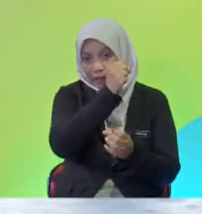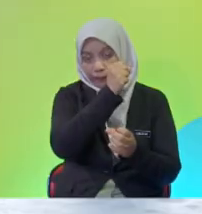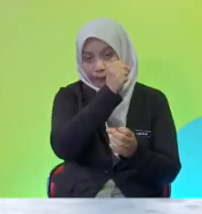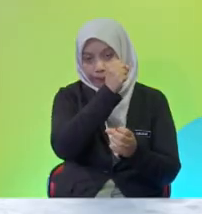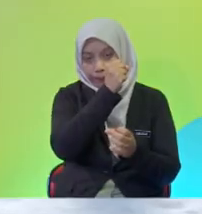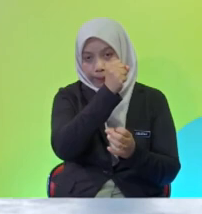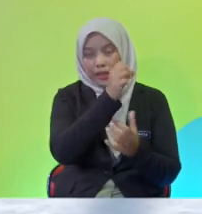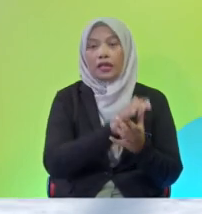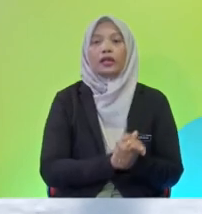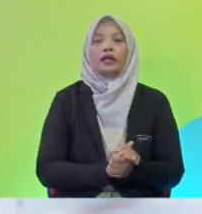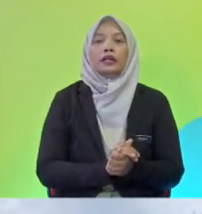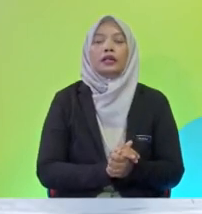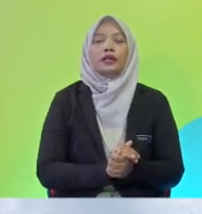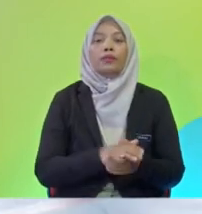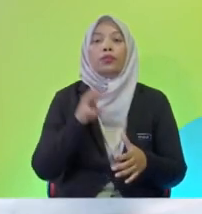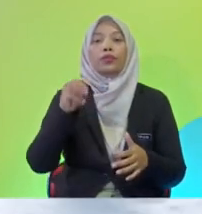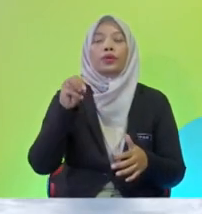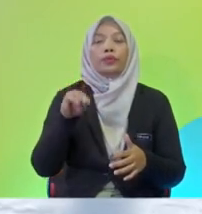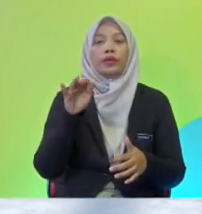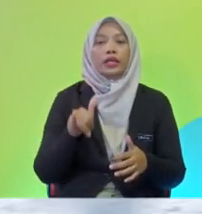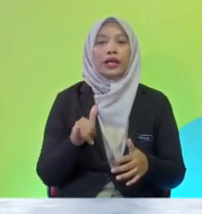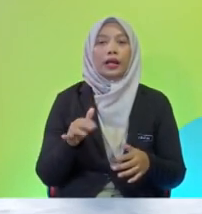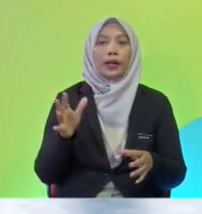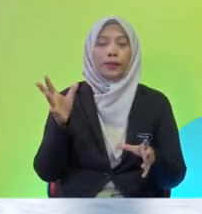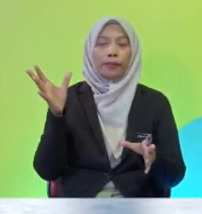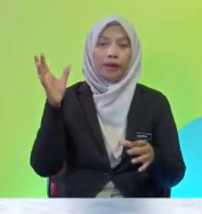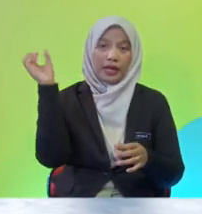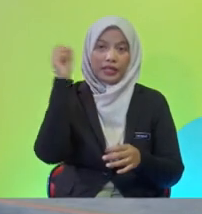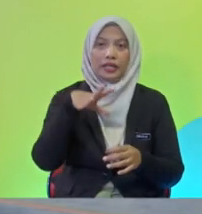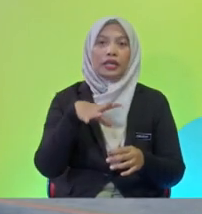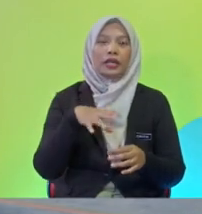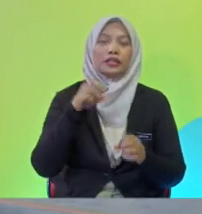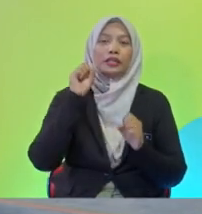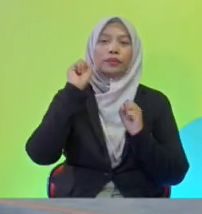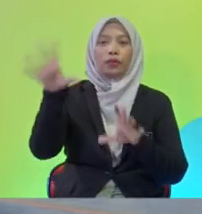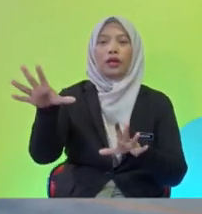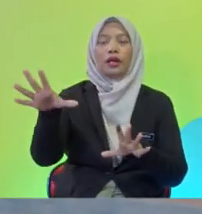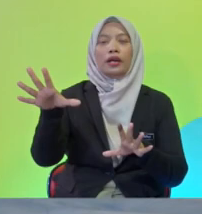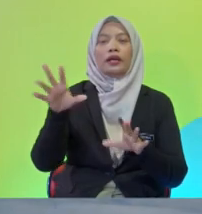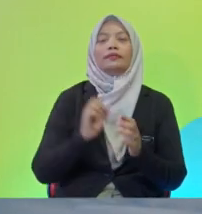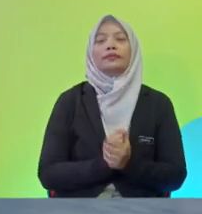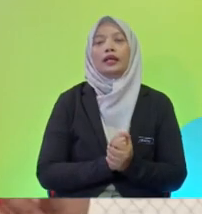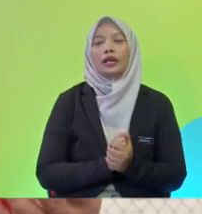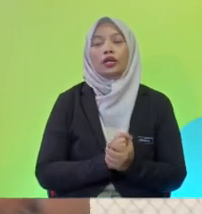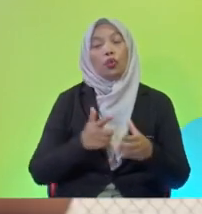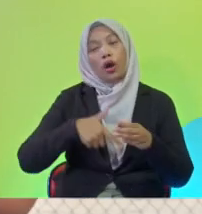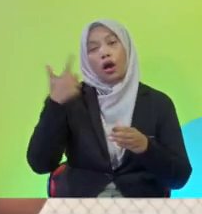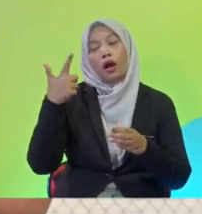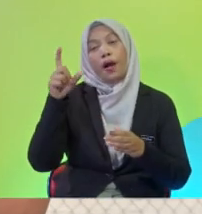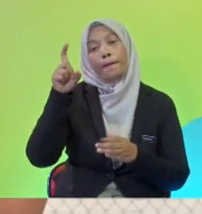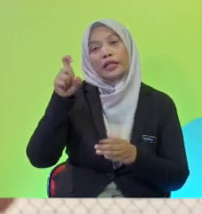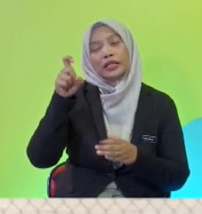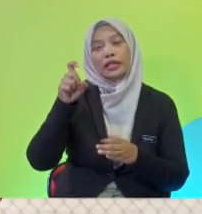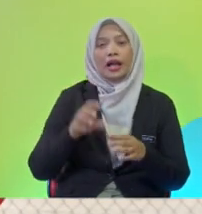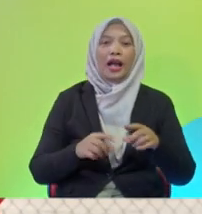menangkap. Bila dia tangkap bola, murid-murid yang baling bola itu akan disingkirkan. Oh. Ya, jadi